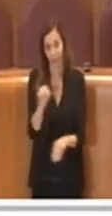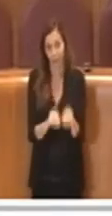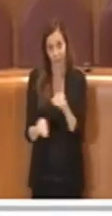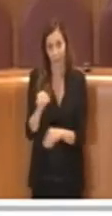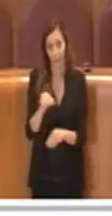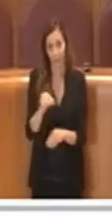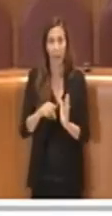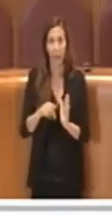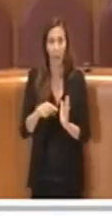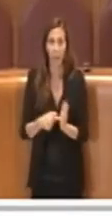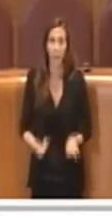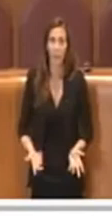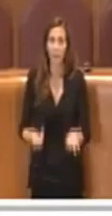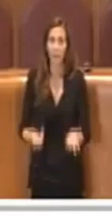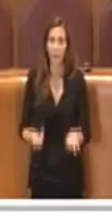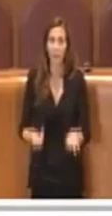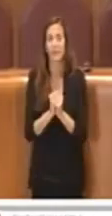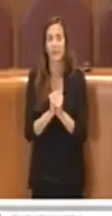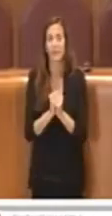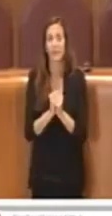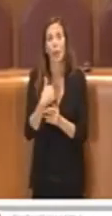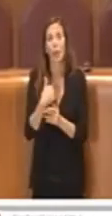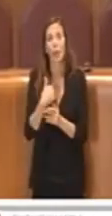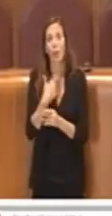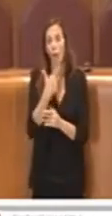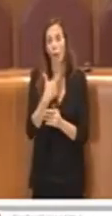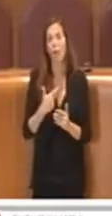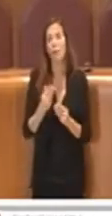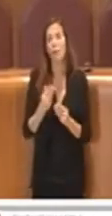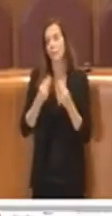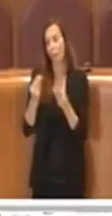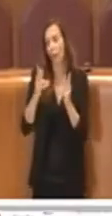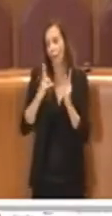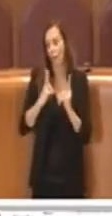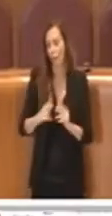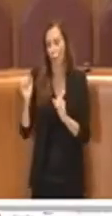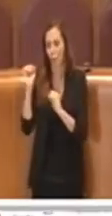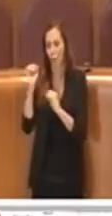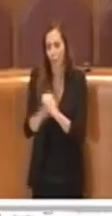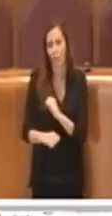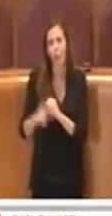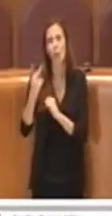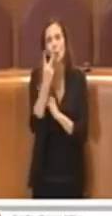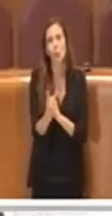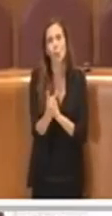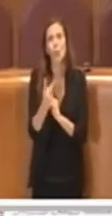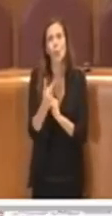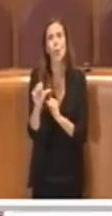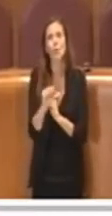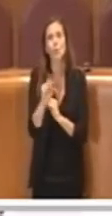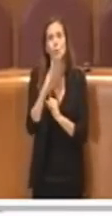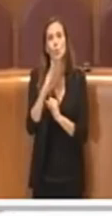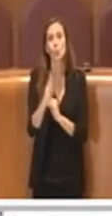delibera allora innanzitutto volevo tranquillizzare l'opposizione che gli unici due sub emendamenti che hanno visto